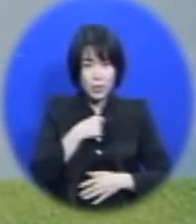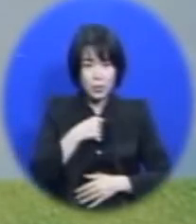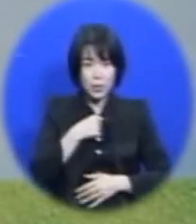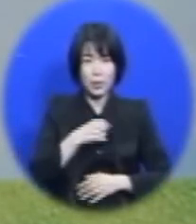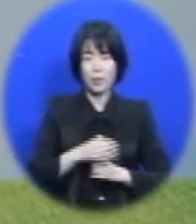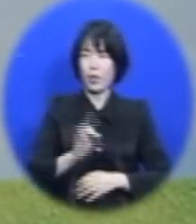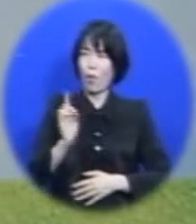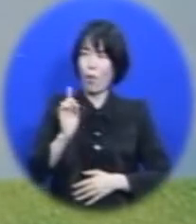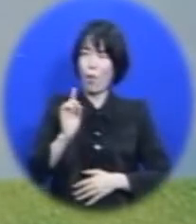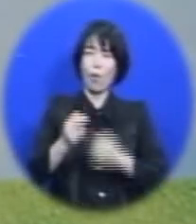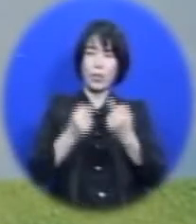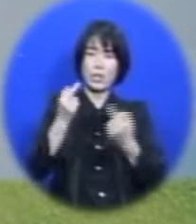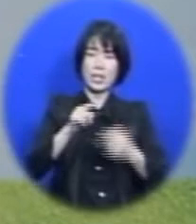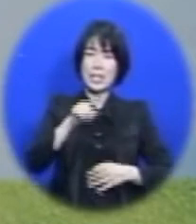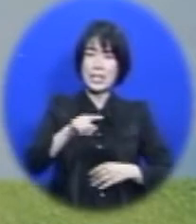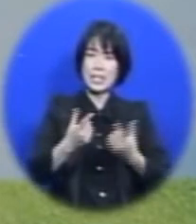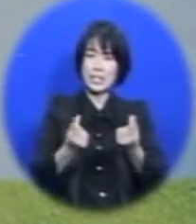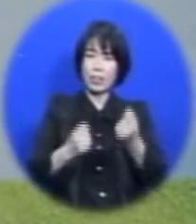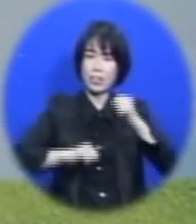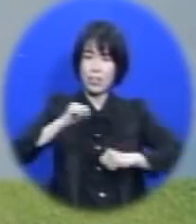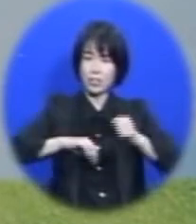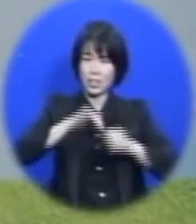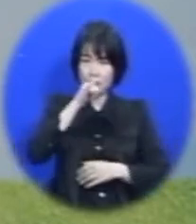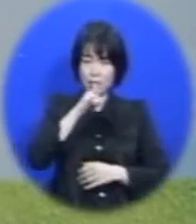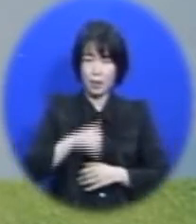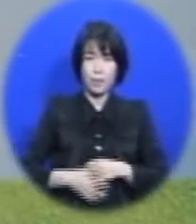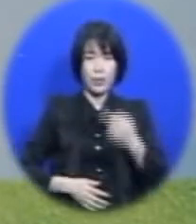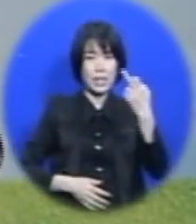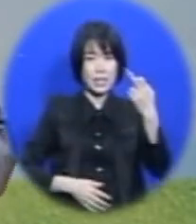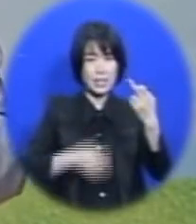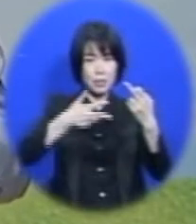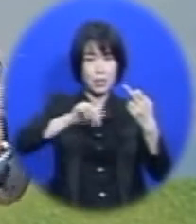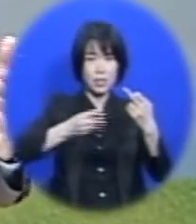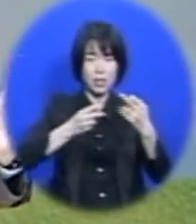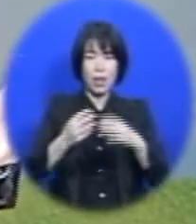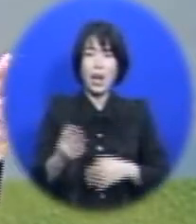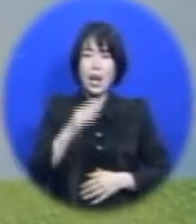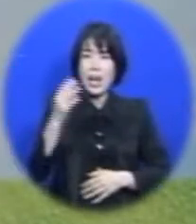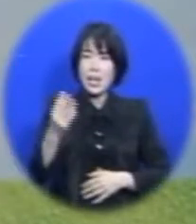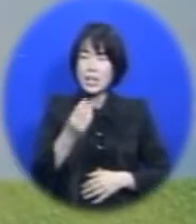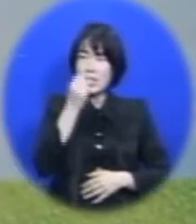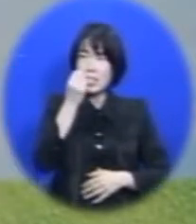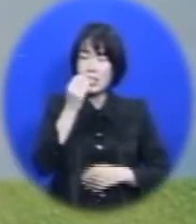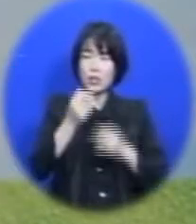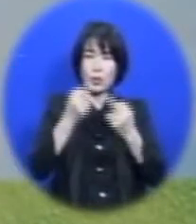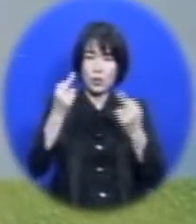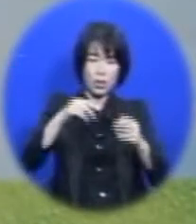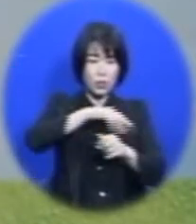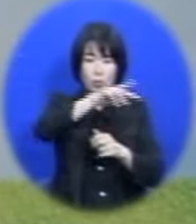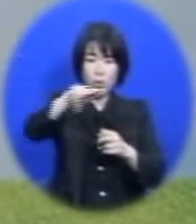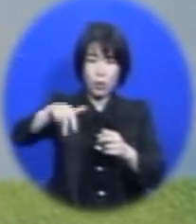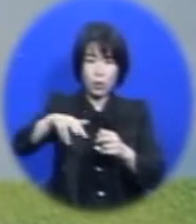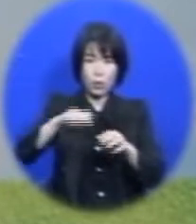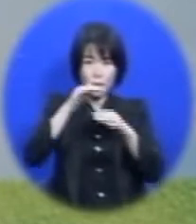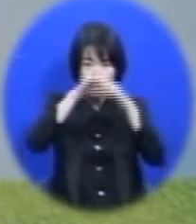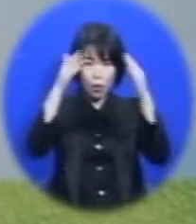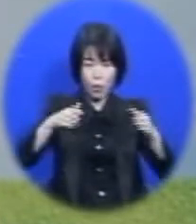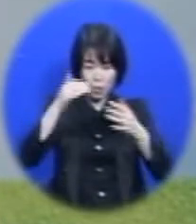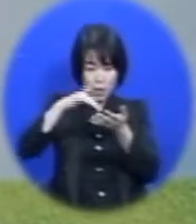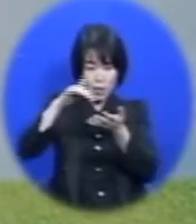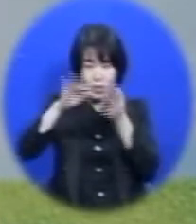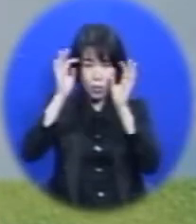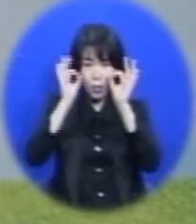어떤 산이길래 도대체 이런 역사가 일어날까? 12절에 보면 시온산을 돌면서 그 성을 둘러보고 그 망대를